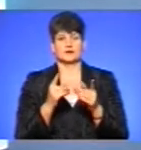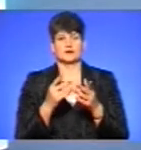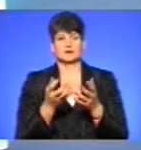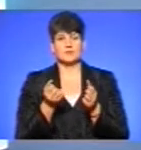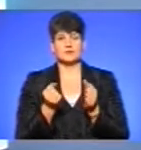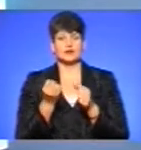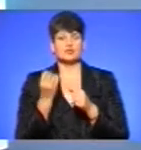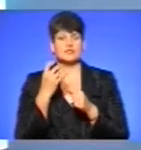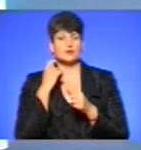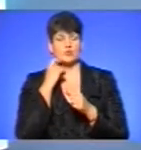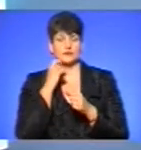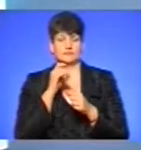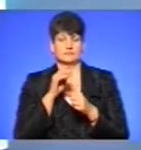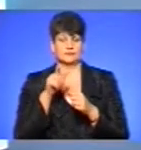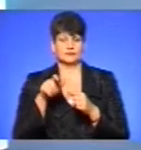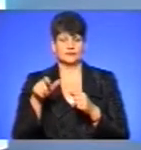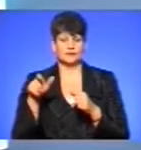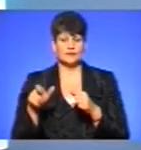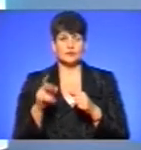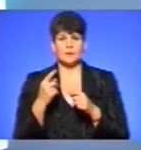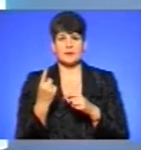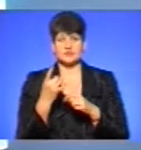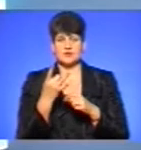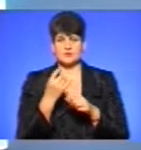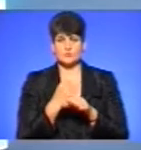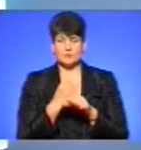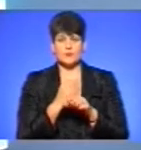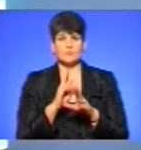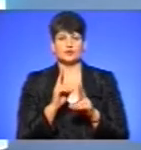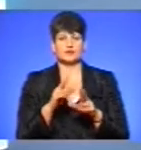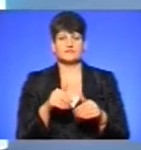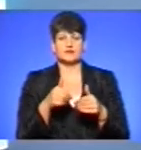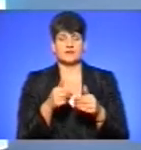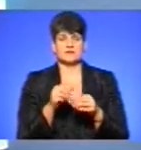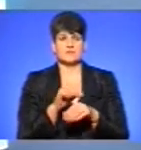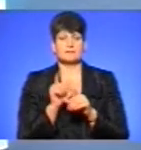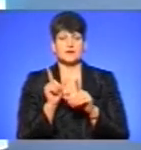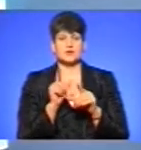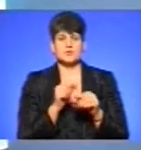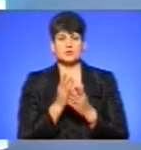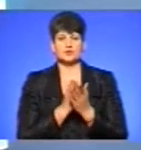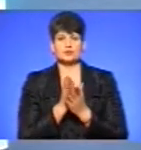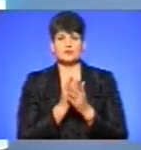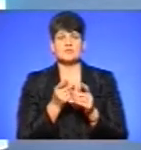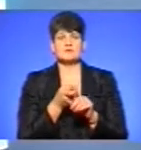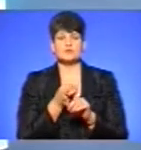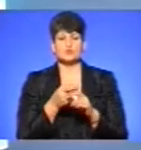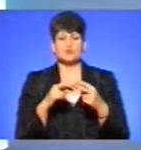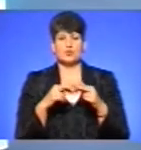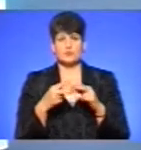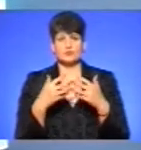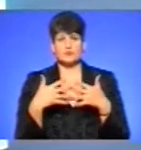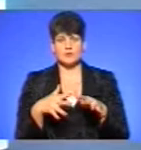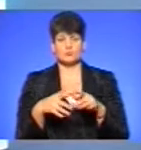українці, ті, хто оформляли паспорт уперше, або ж громадяни, котрі зверталися у міграційну службу у зв'язку з обміном, втратою чи пошкодженням